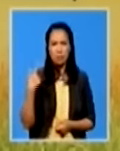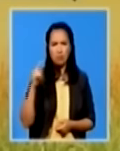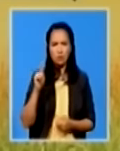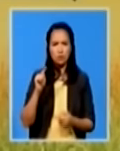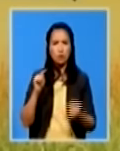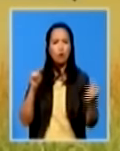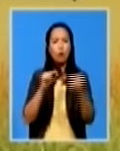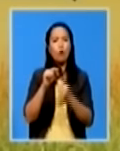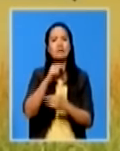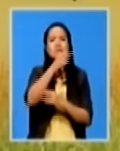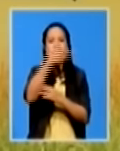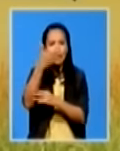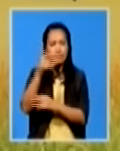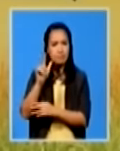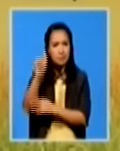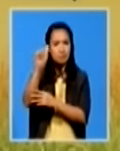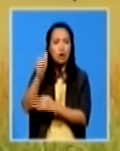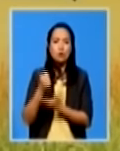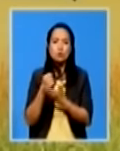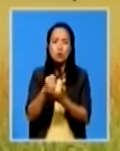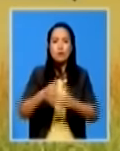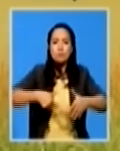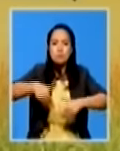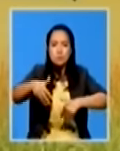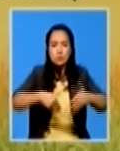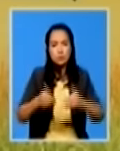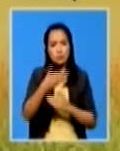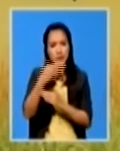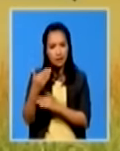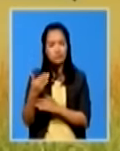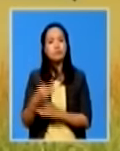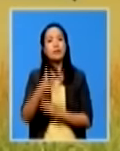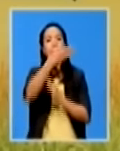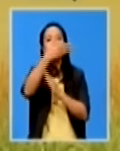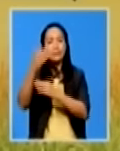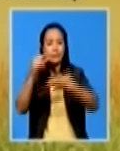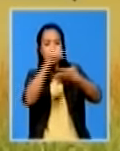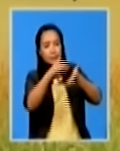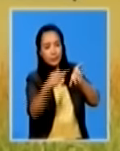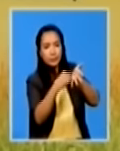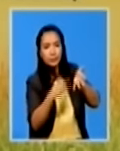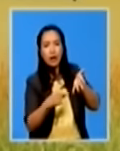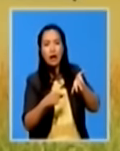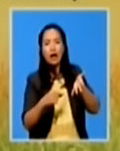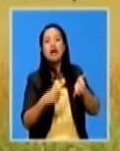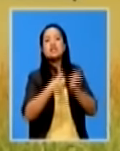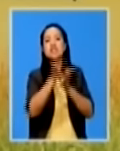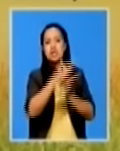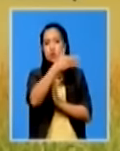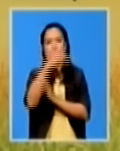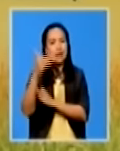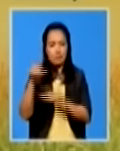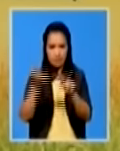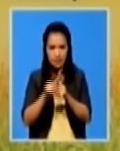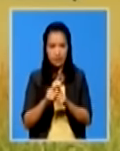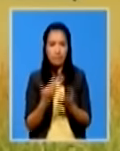ที่ตั้งในการที่นำพาประเทศชาติและประชาชนทุกหมู่เราภายใต้สีไตรรงค์เหมือนกันนะครับไปสู่ความมั่นคงมั่งคั่งอย่าง